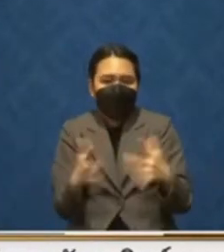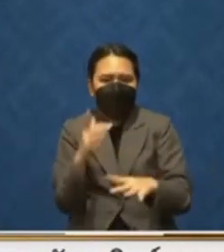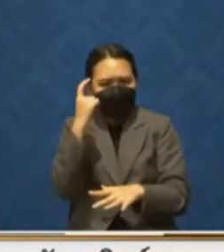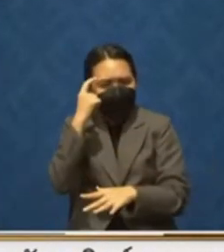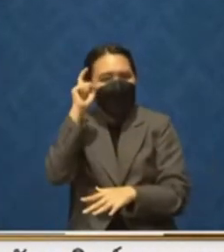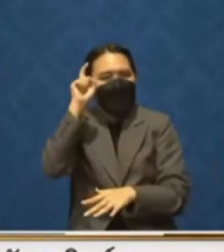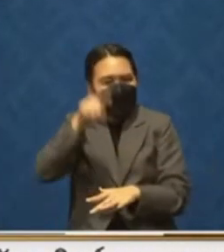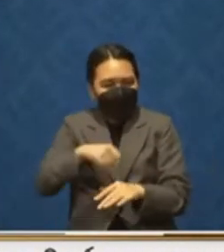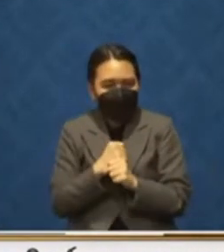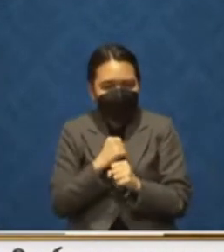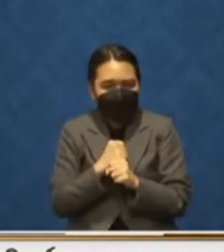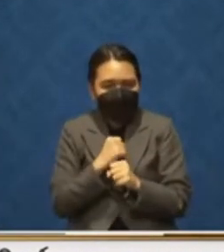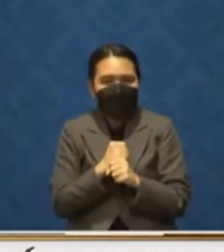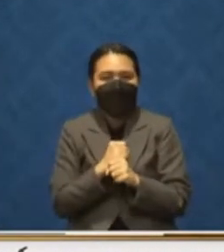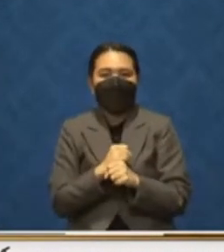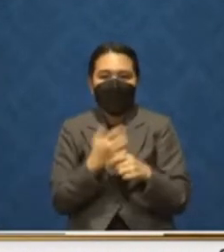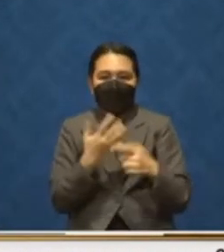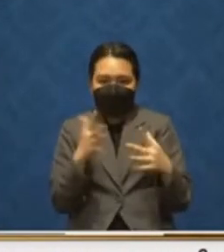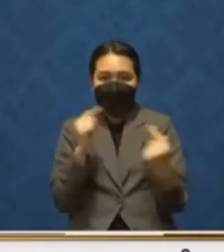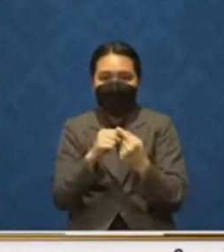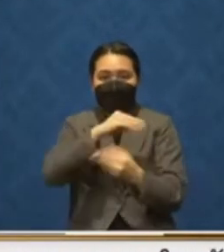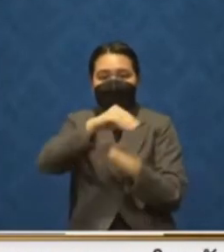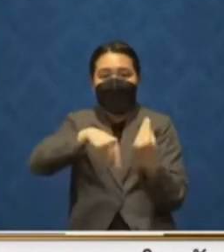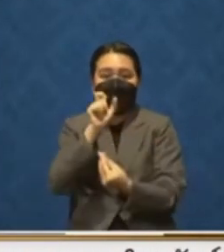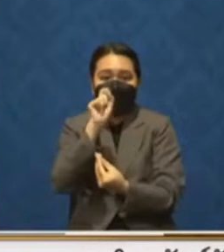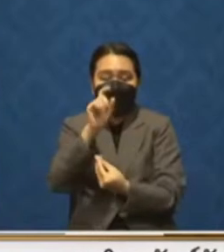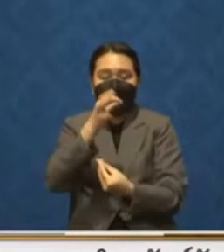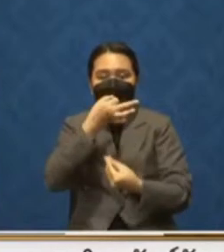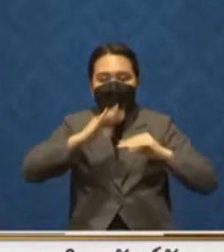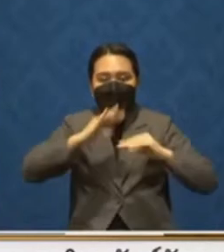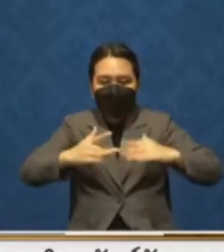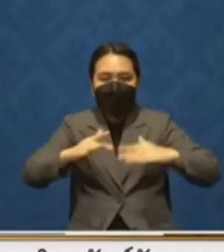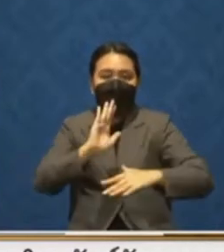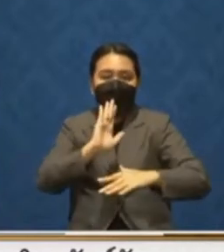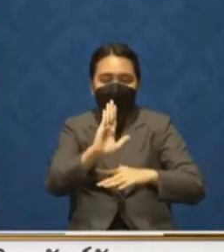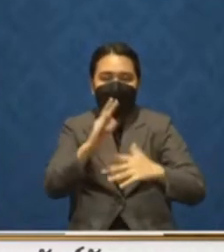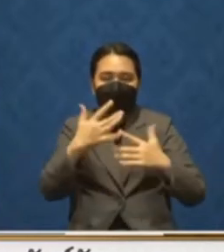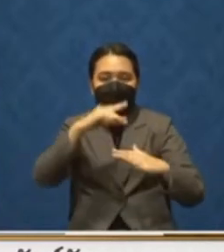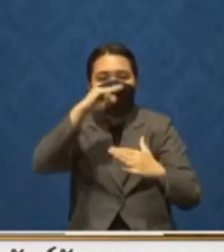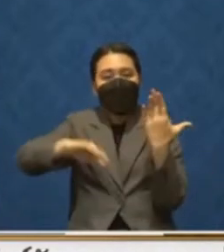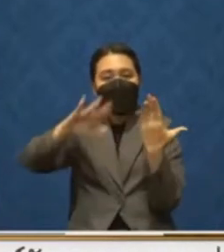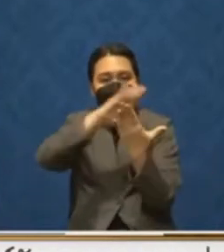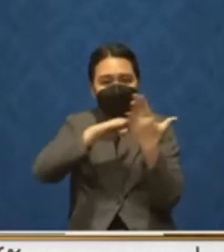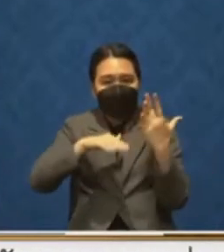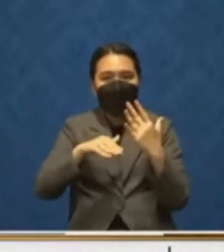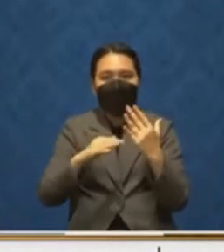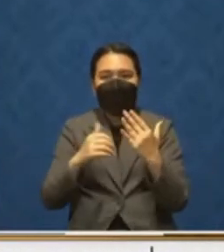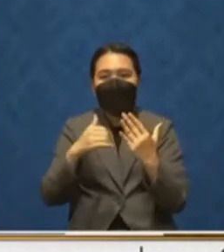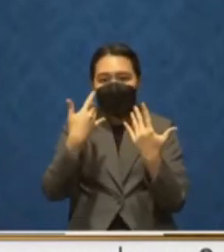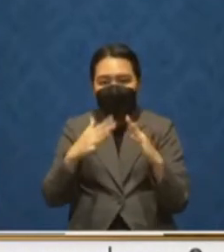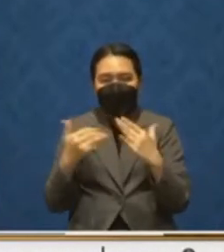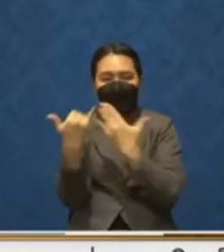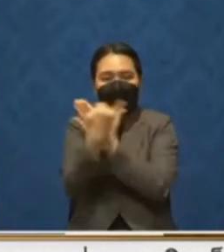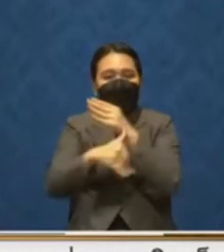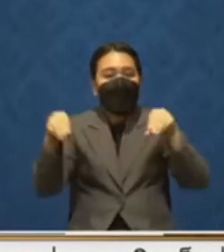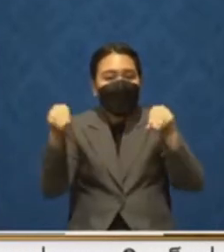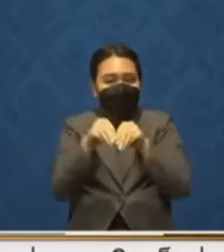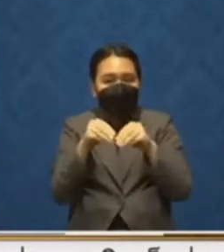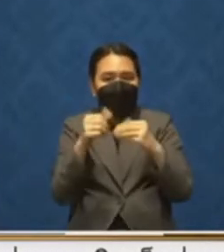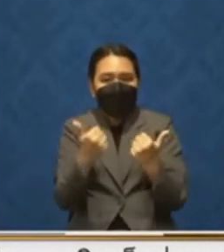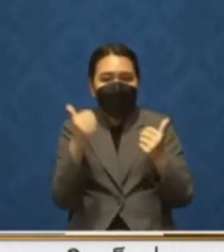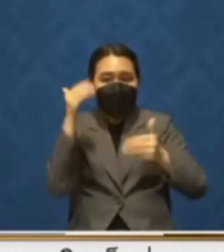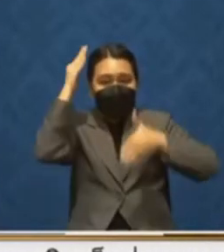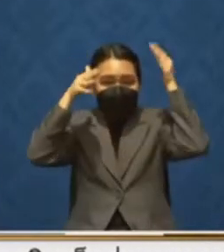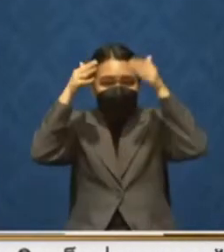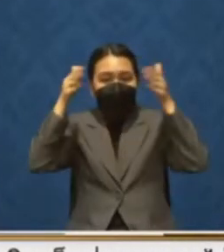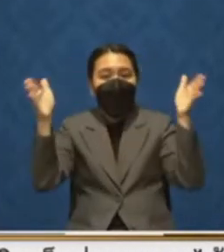ล่ะครับและในเรื่องนี้ในพื้นที่จะกินทางทะเลของเราร่วมกับประเทศเพื่อนบ้านเหมือนที่เราก็ทำกับมาเลเซียอยู่ด้วยในขณะนี้นะครับถ้า